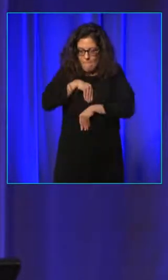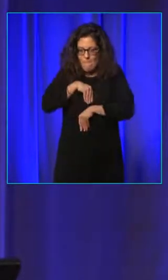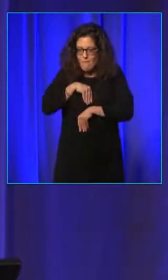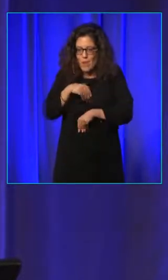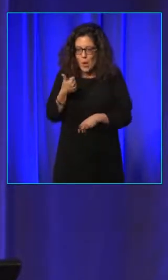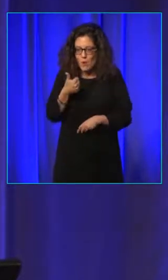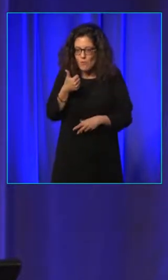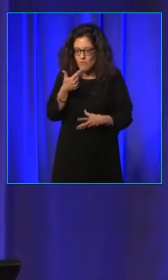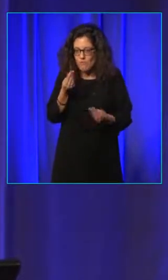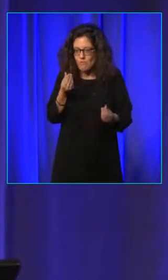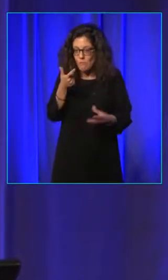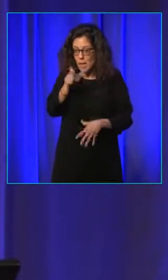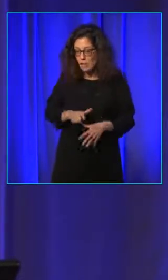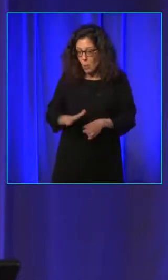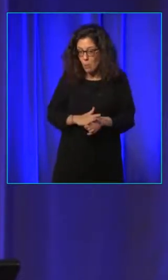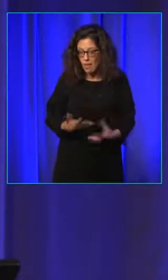ça a bien fonctionné.